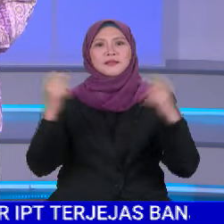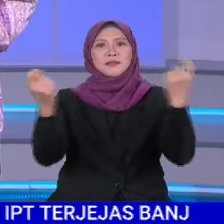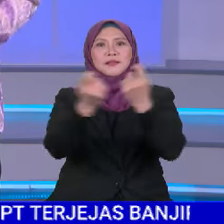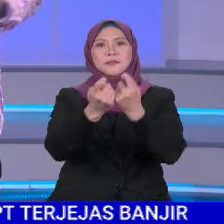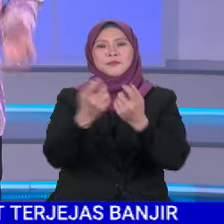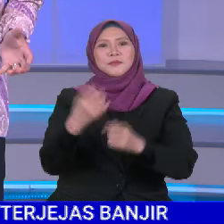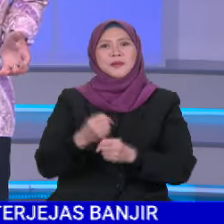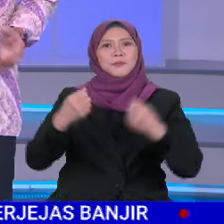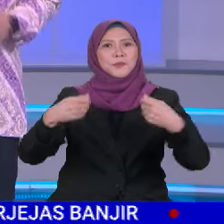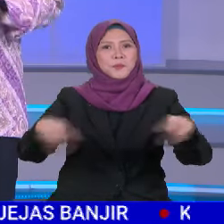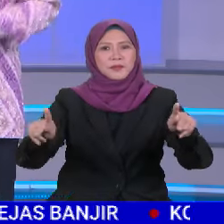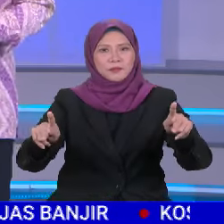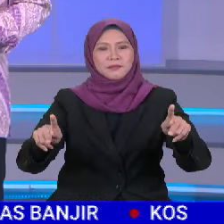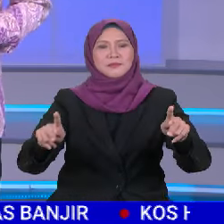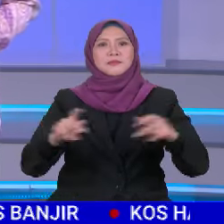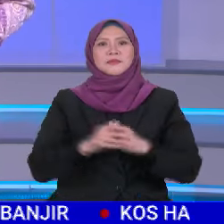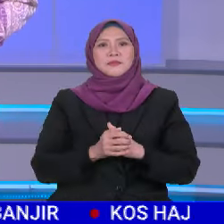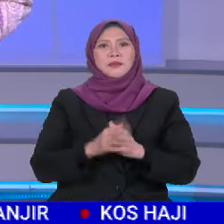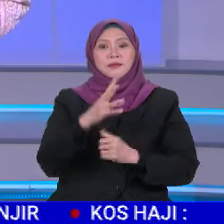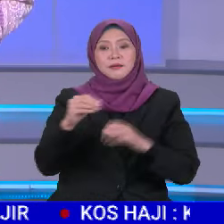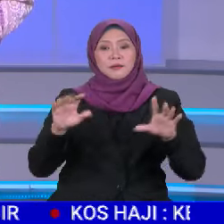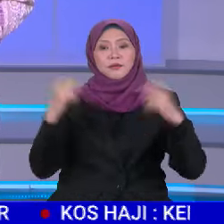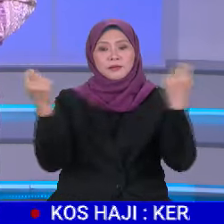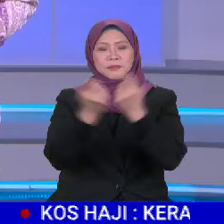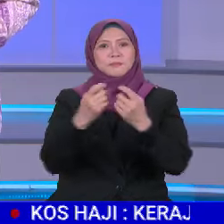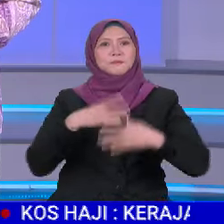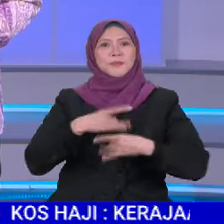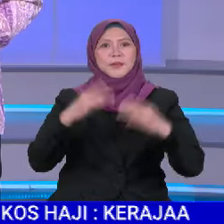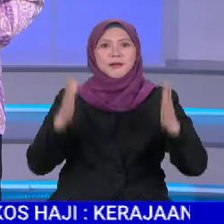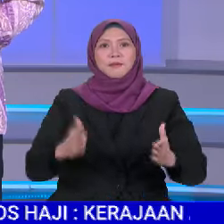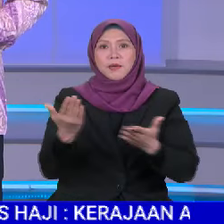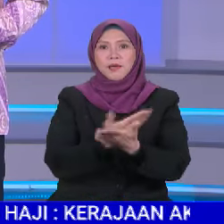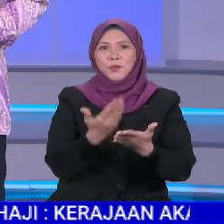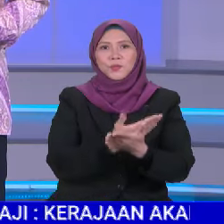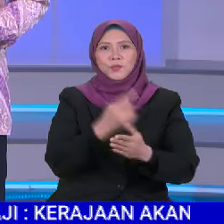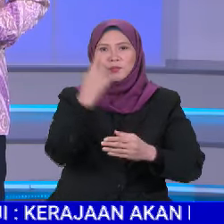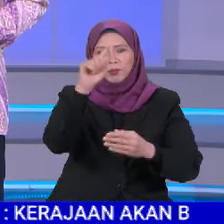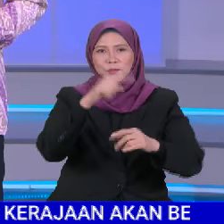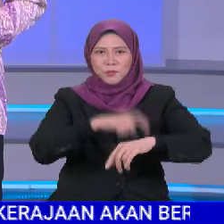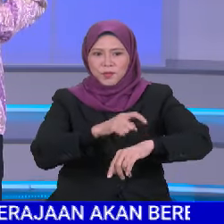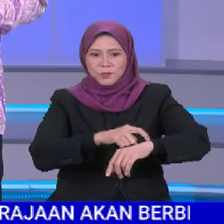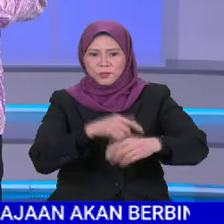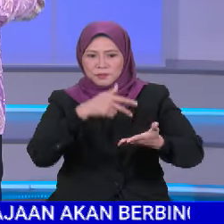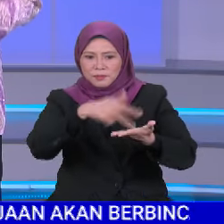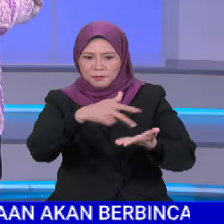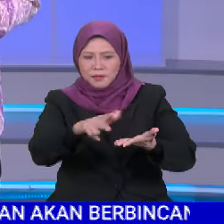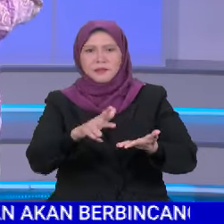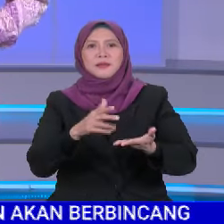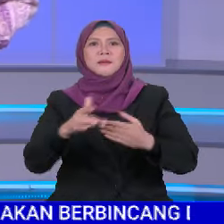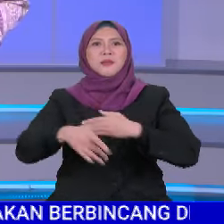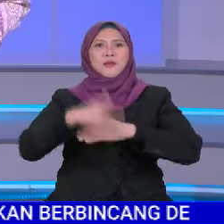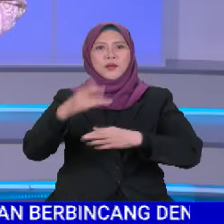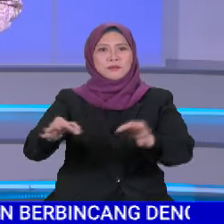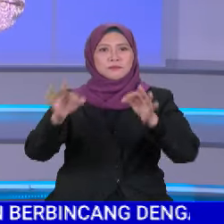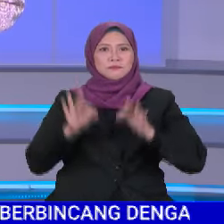pasukan meneroka peluang, demografi dan kumpulan peminat baharu dengan pelaksanaan waktu sepak bola yang lebih